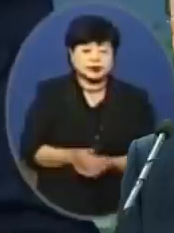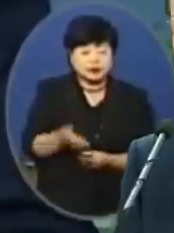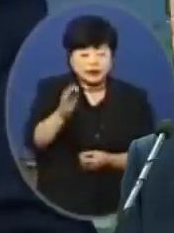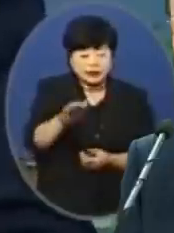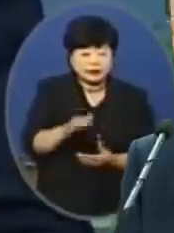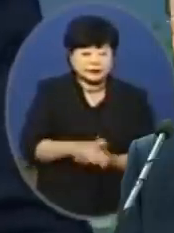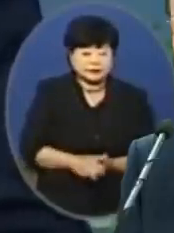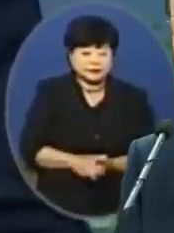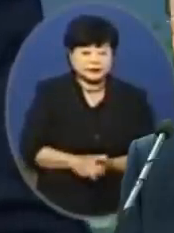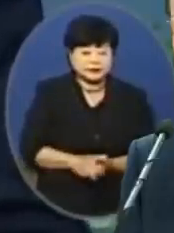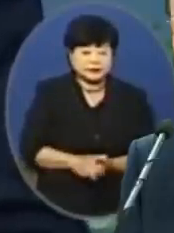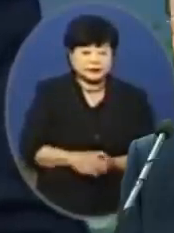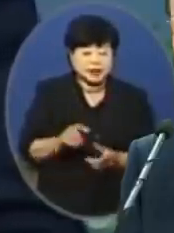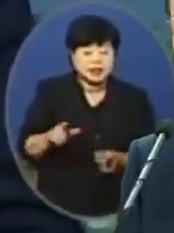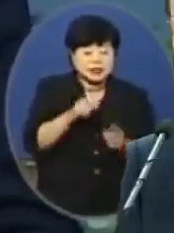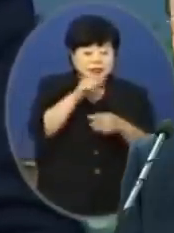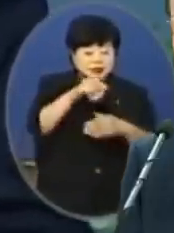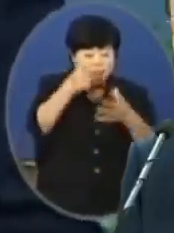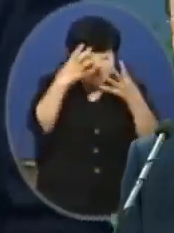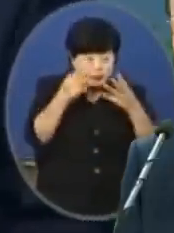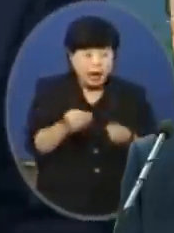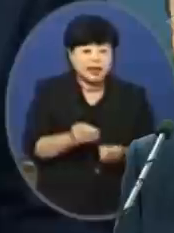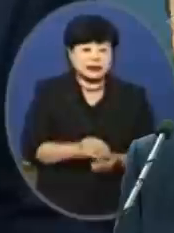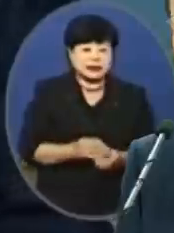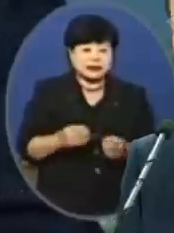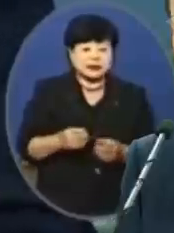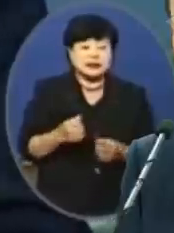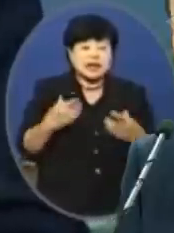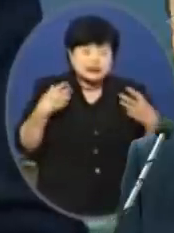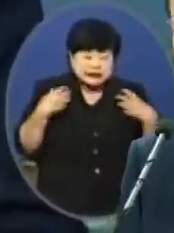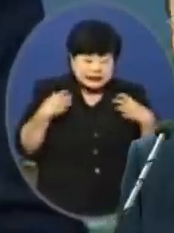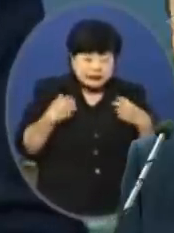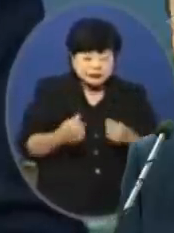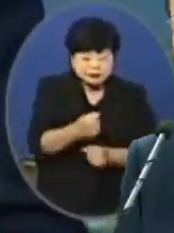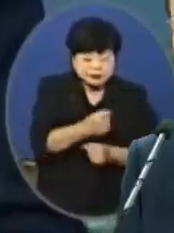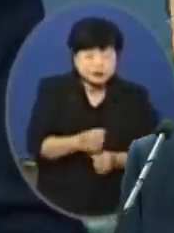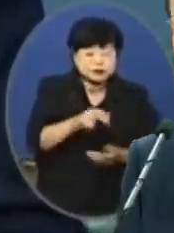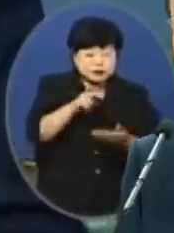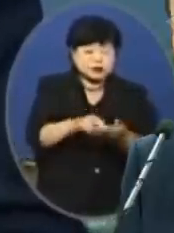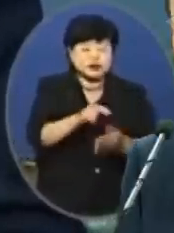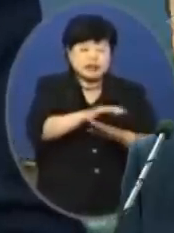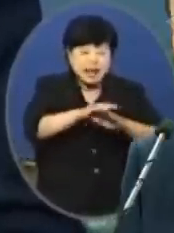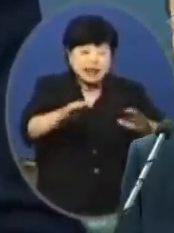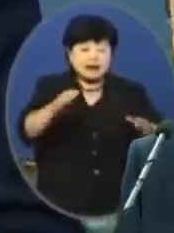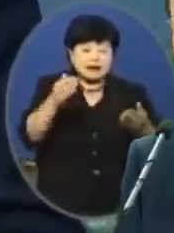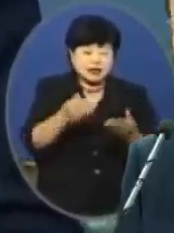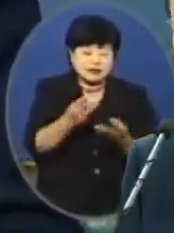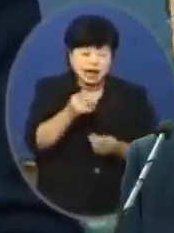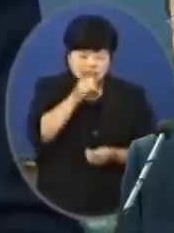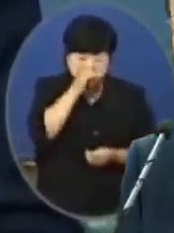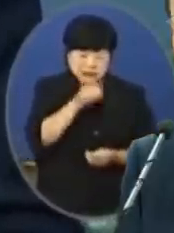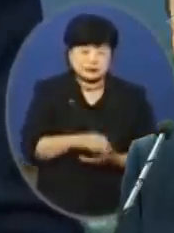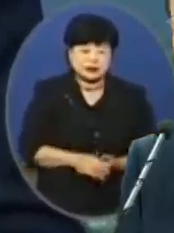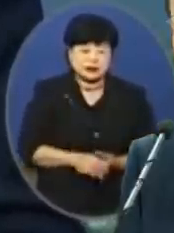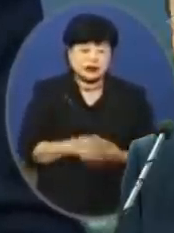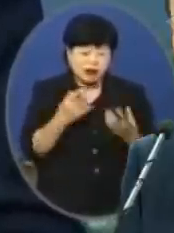그런데 삶에는 수많은 짊어져야 할 짐과 문제를 해결해야 하는 일들이